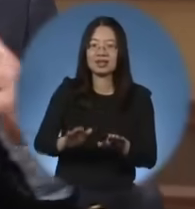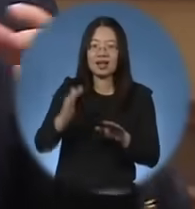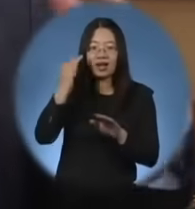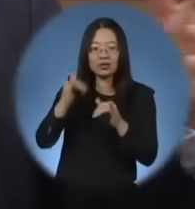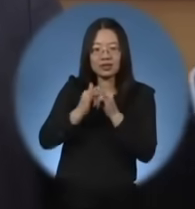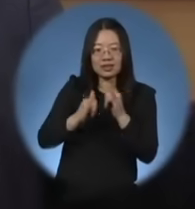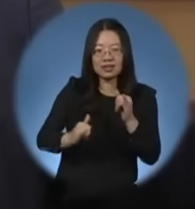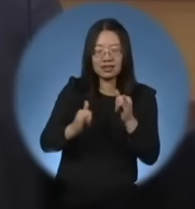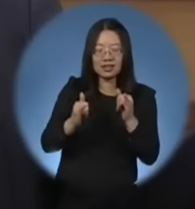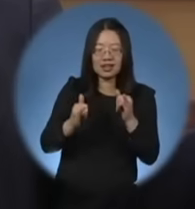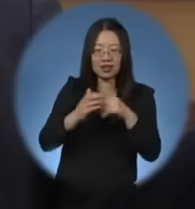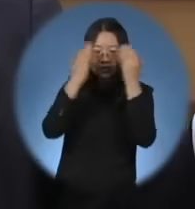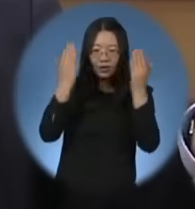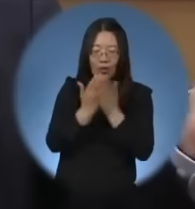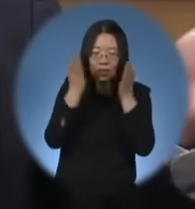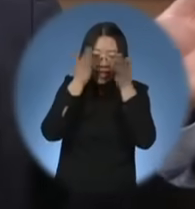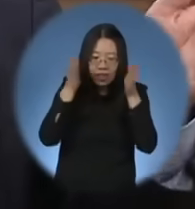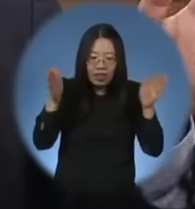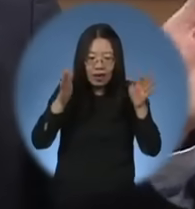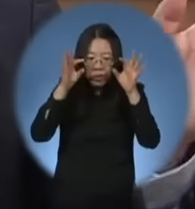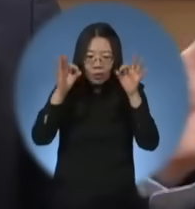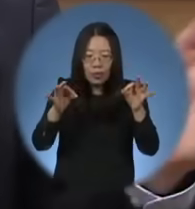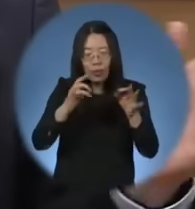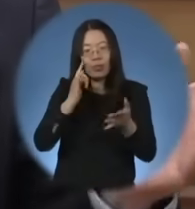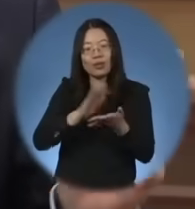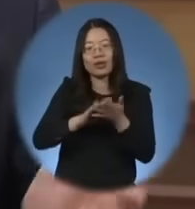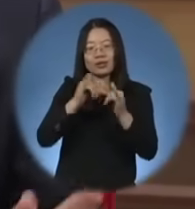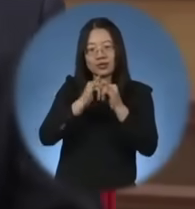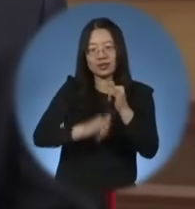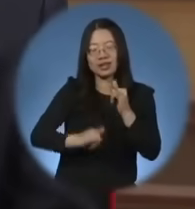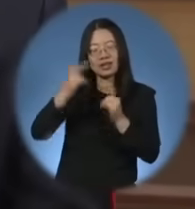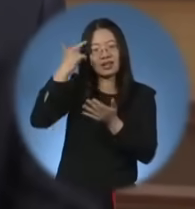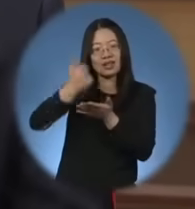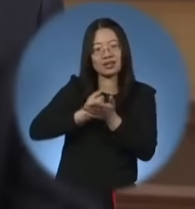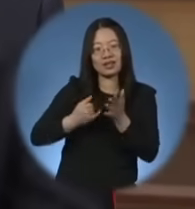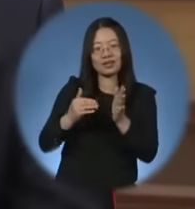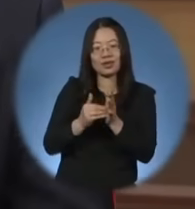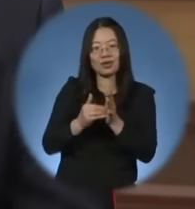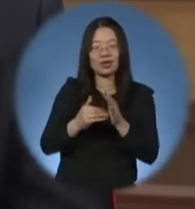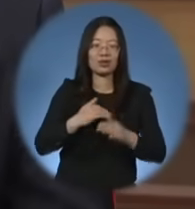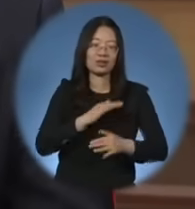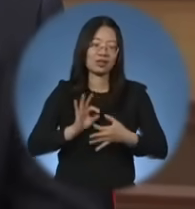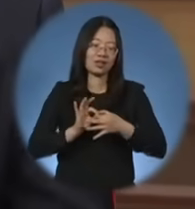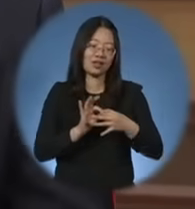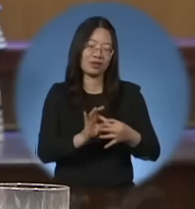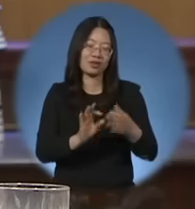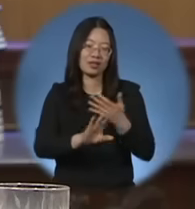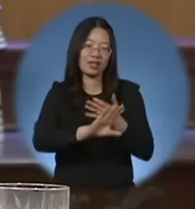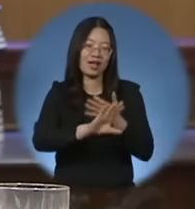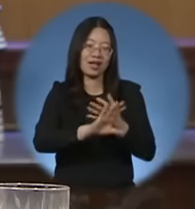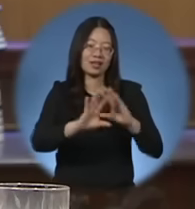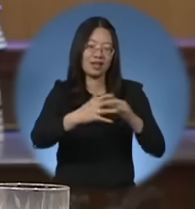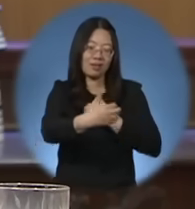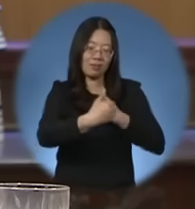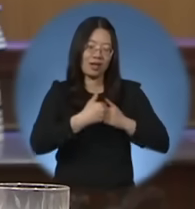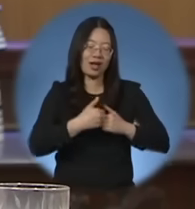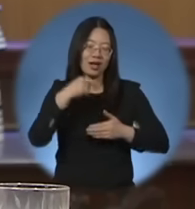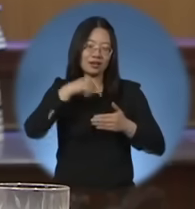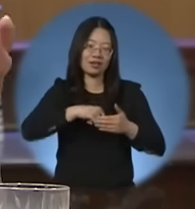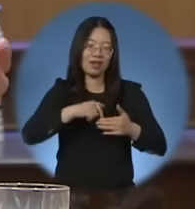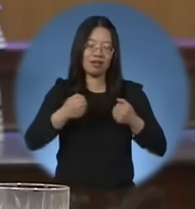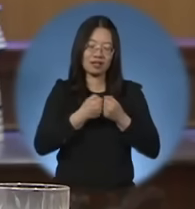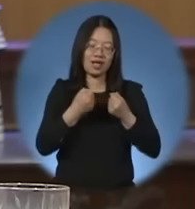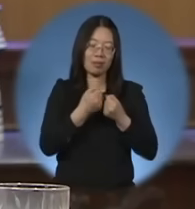한국의 역사를 전체를 본다면 참 평화스러운 역사라고 생각돼요 근데 우리는 끊임없는 외침에 시달려왔고